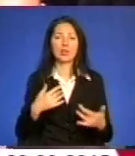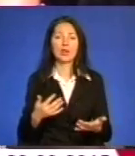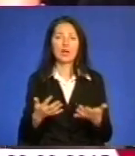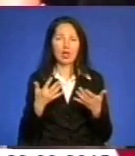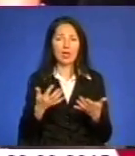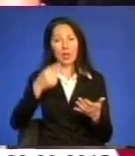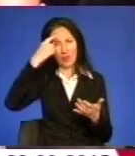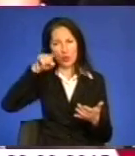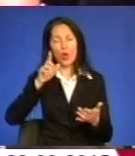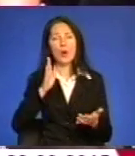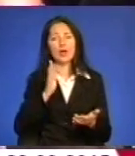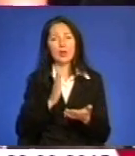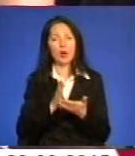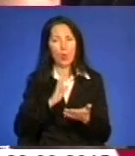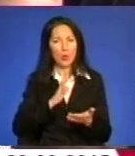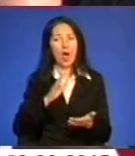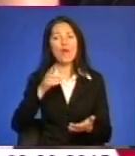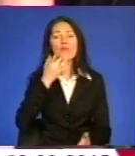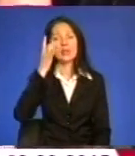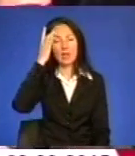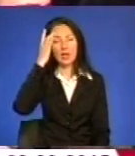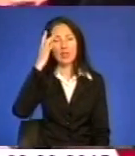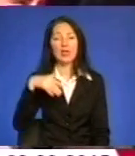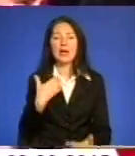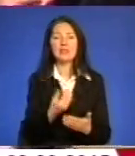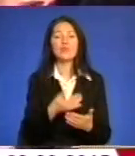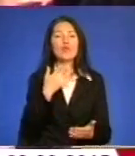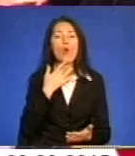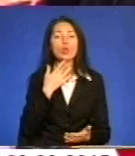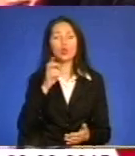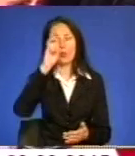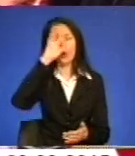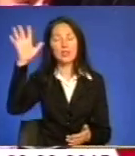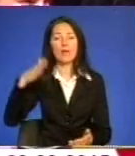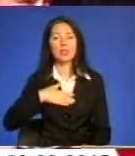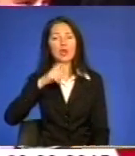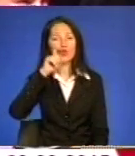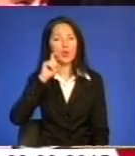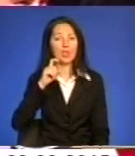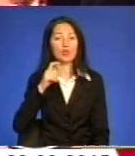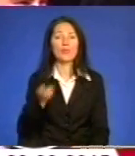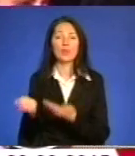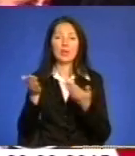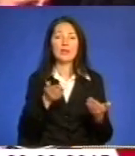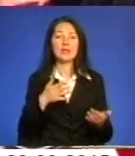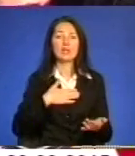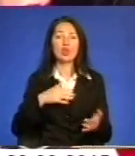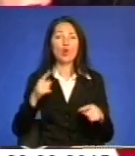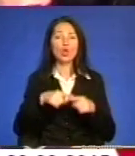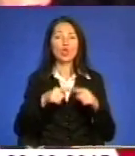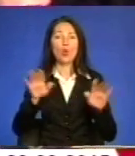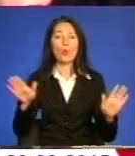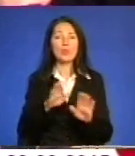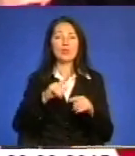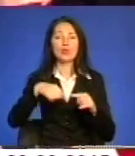Соломія своїм голосом прославила нашу Україну, вона несла нашу рідну пісню через весь світ. І